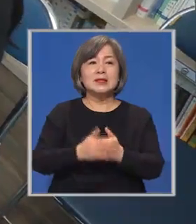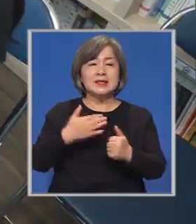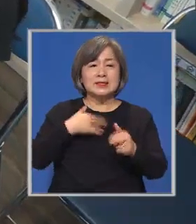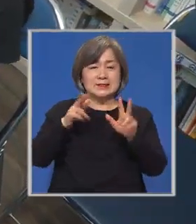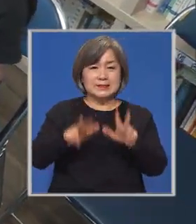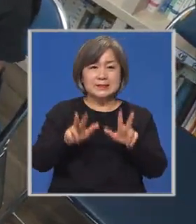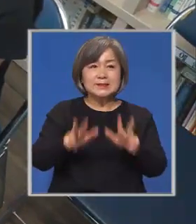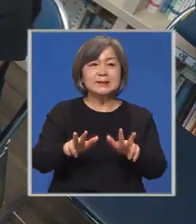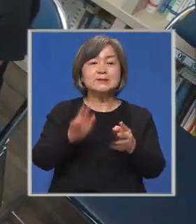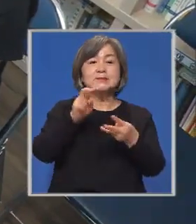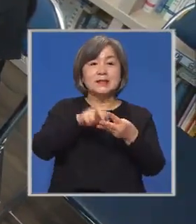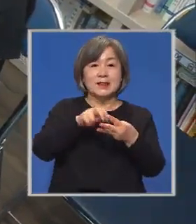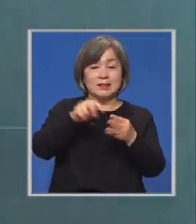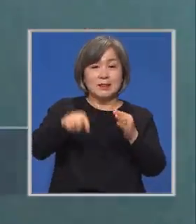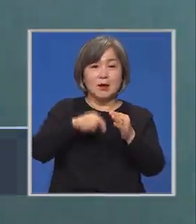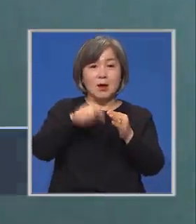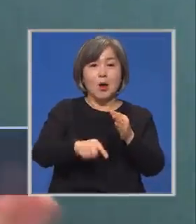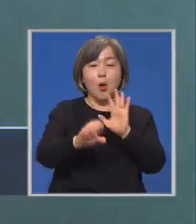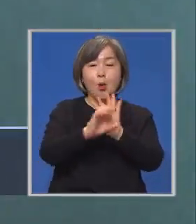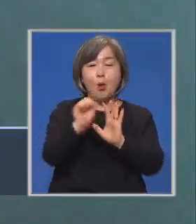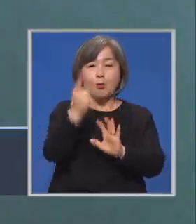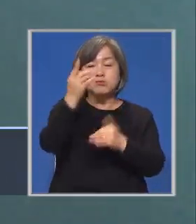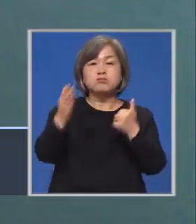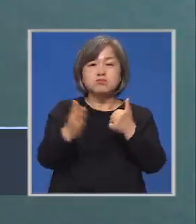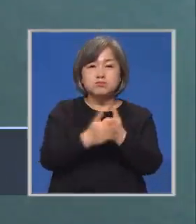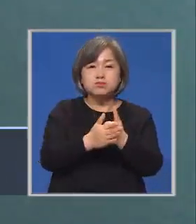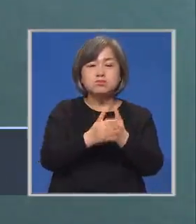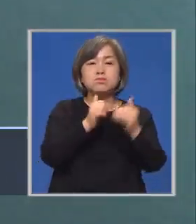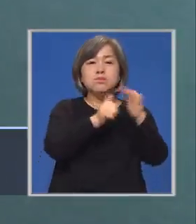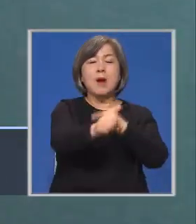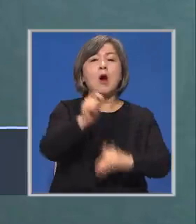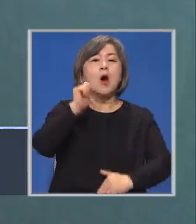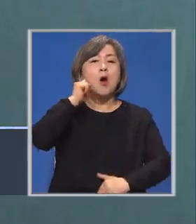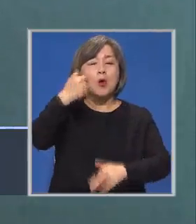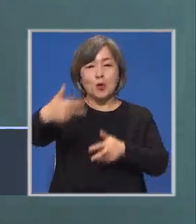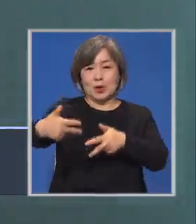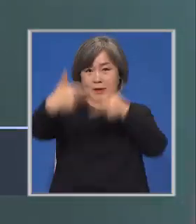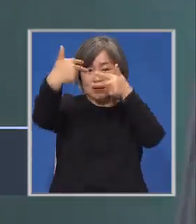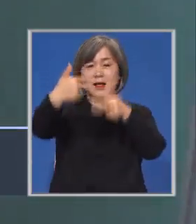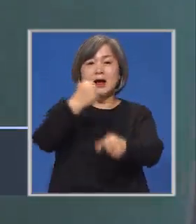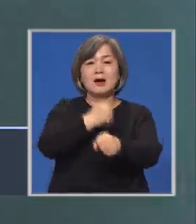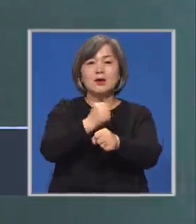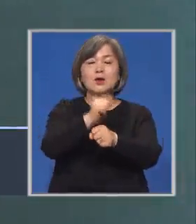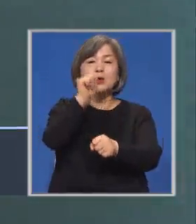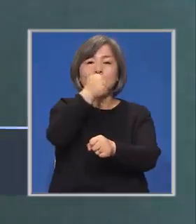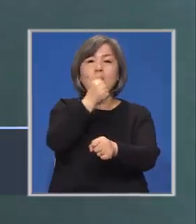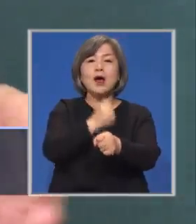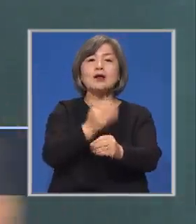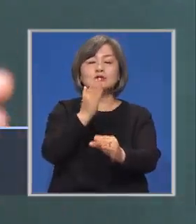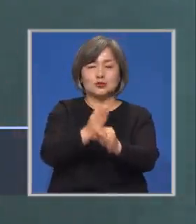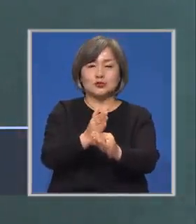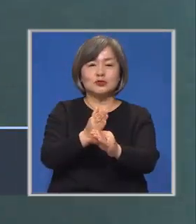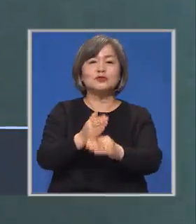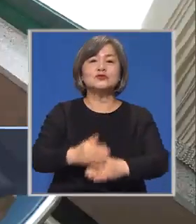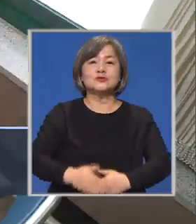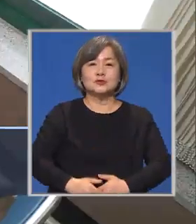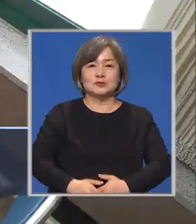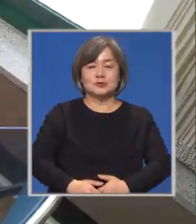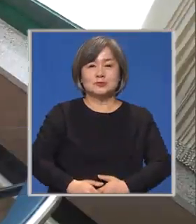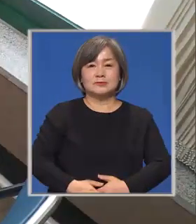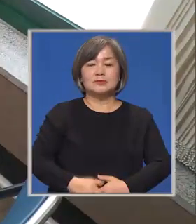네, 저희 지금 센터 코로나 때문에 방문은 어렵고요. 영상으로만 통역 진행